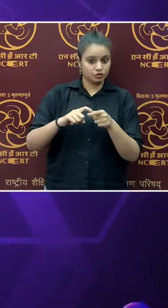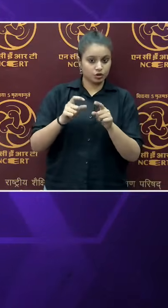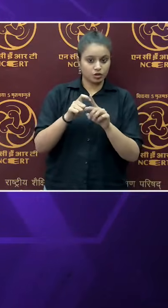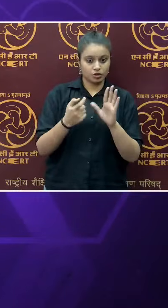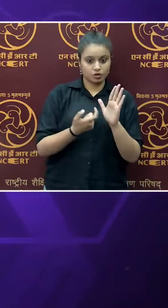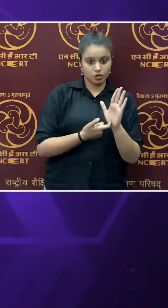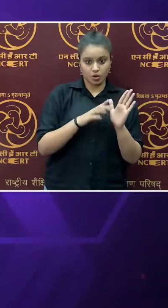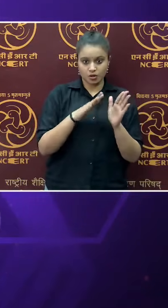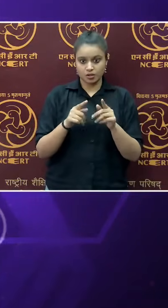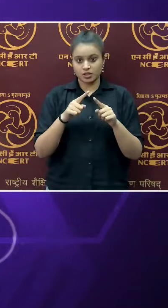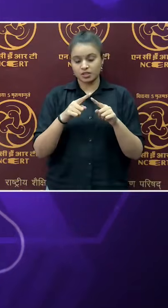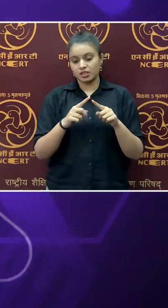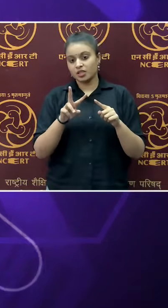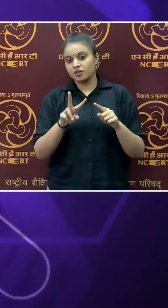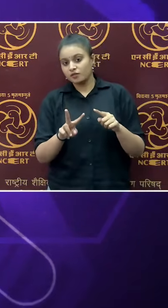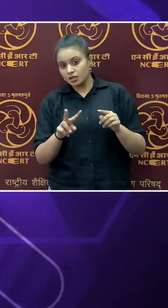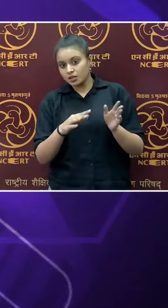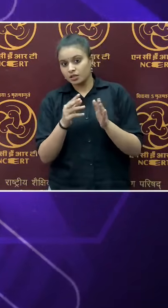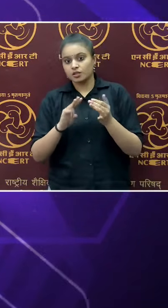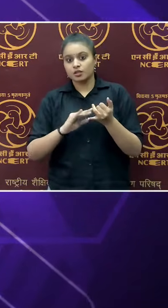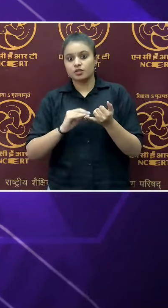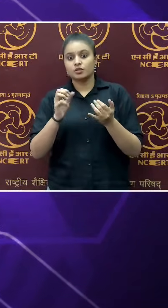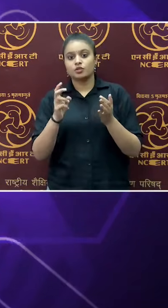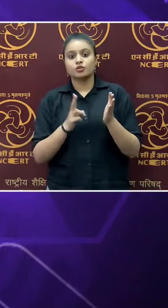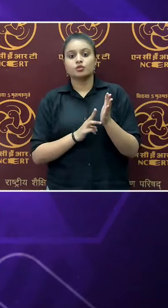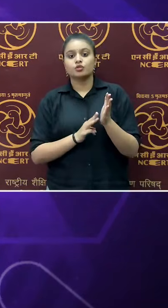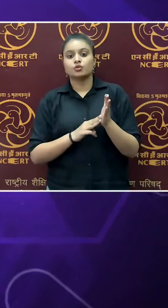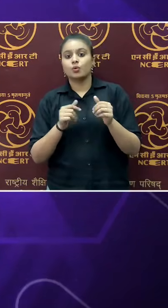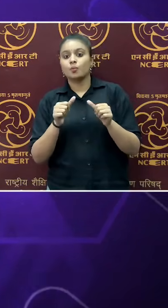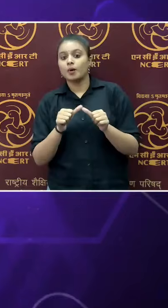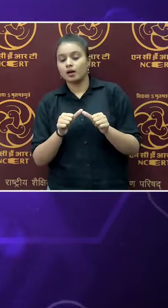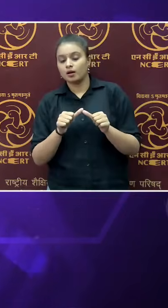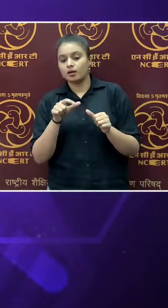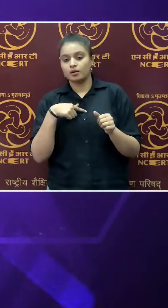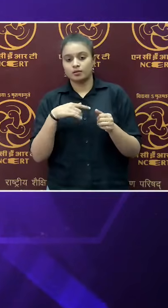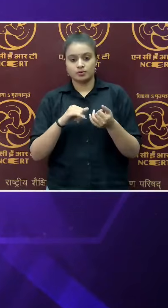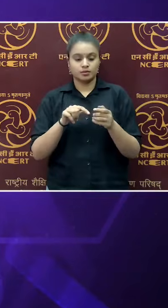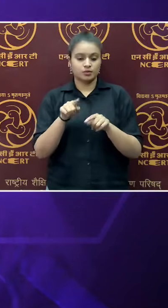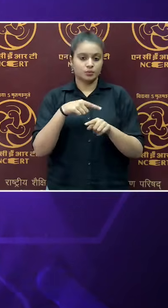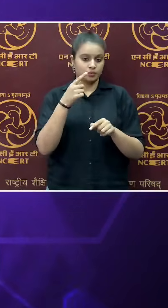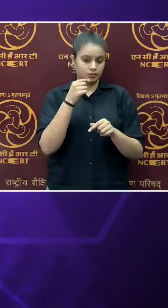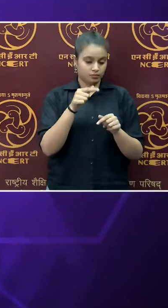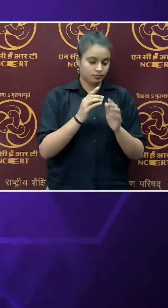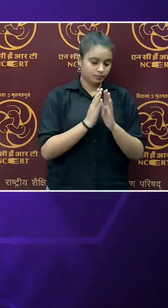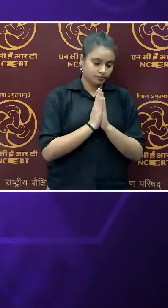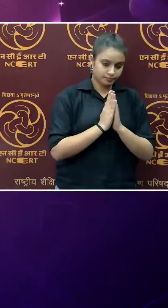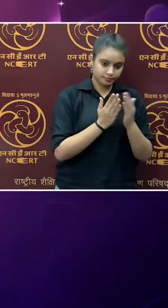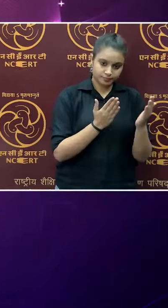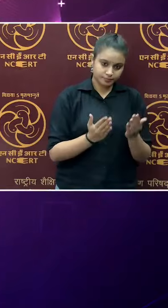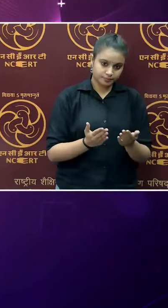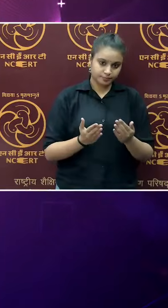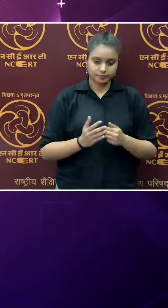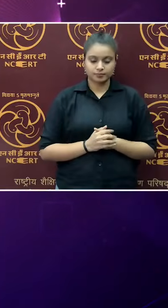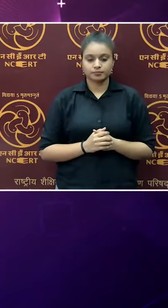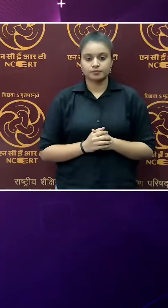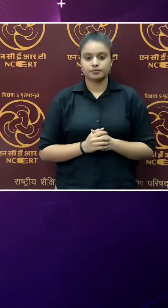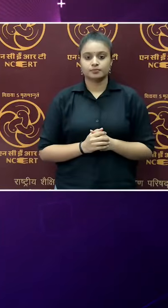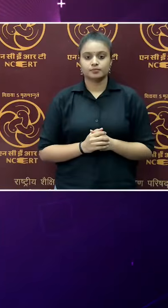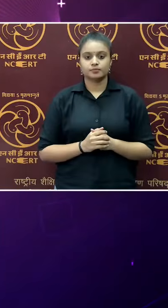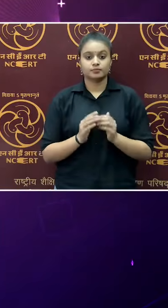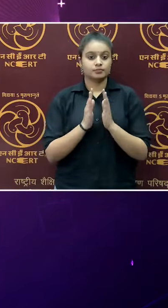T.V. Somashekar, RIE NCERT Mysuru से. Sir, आपका स्वागत करते हैं. नमस्कार.